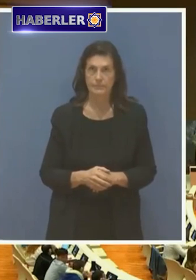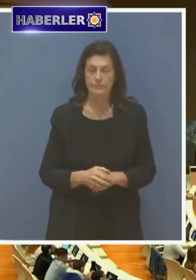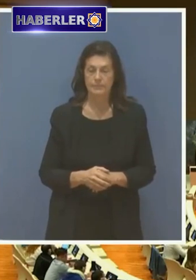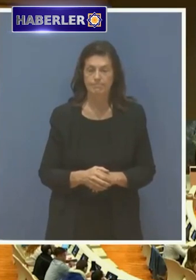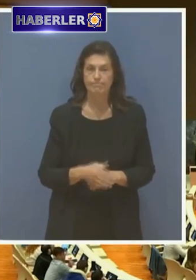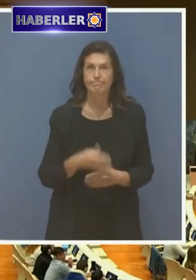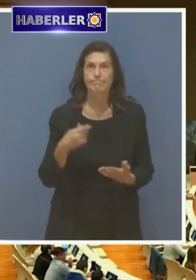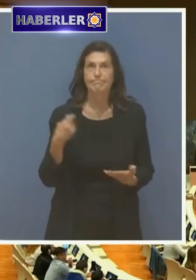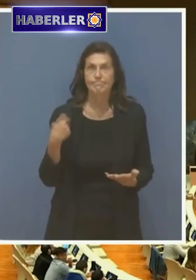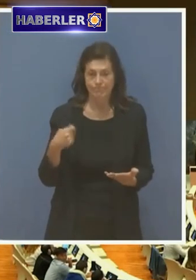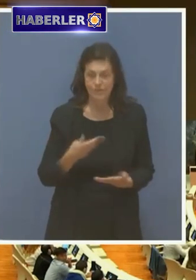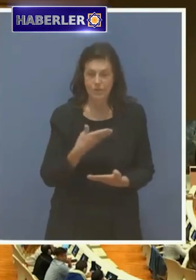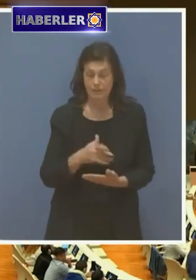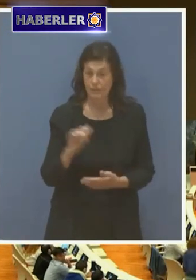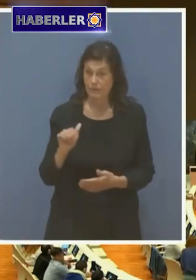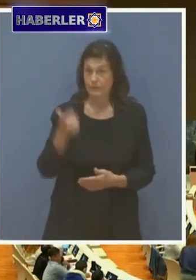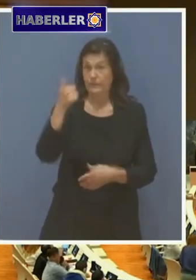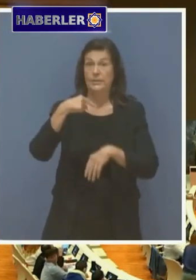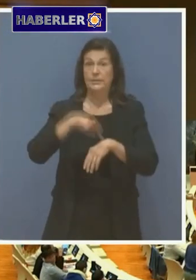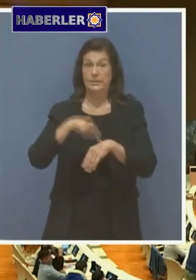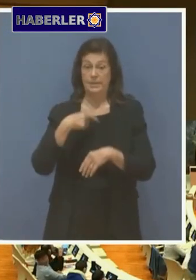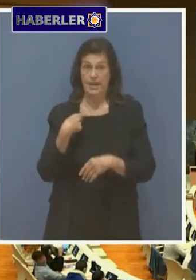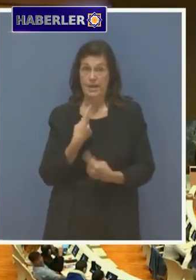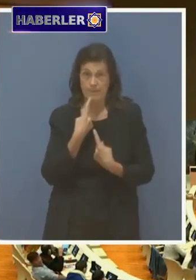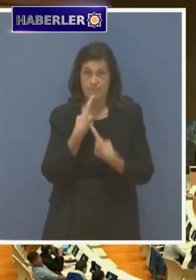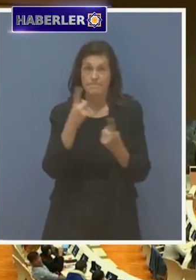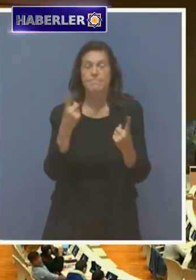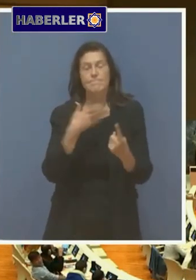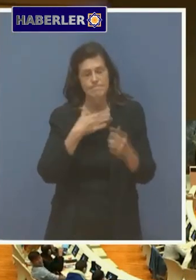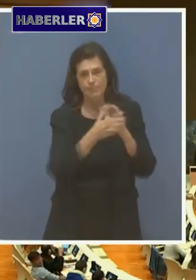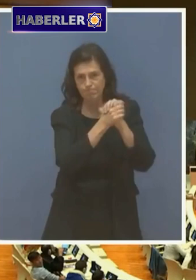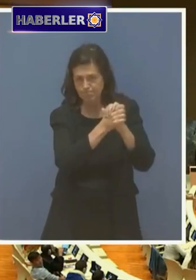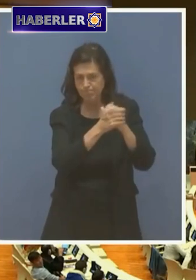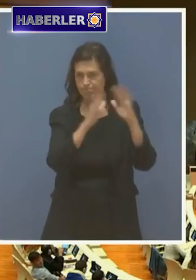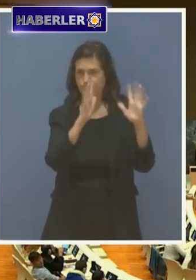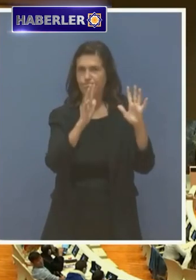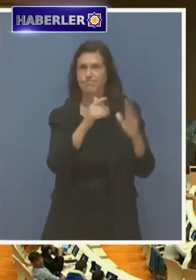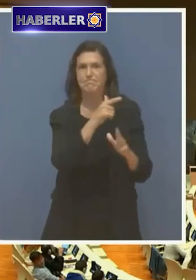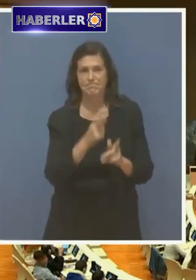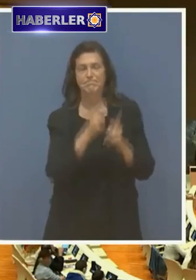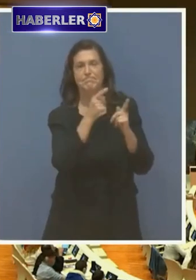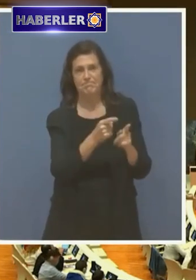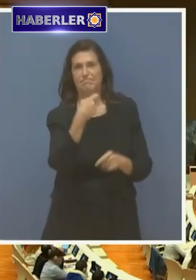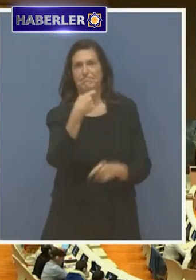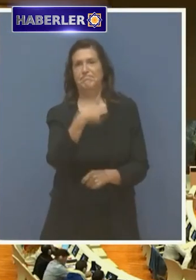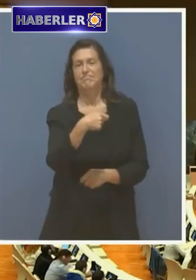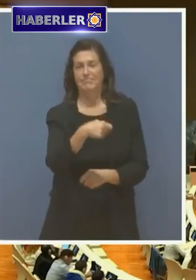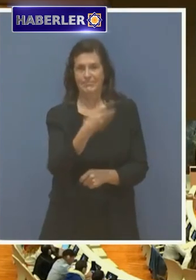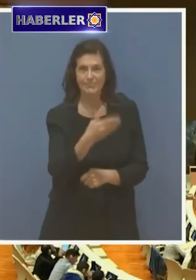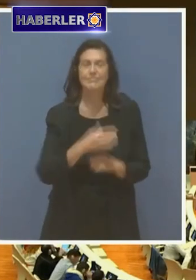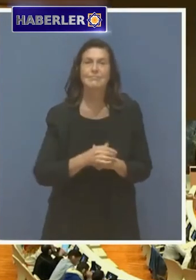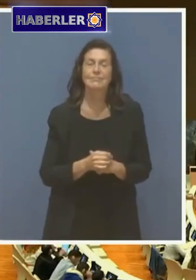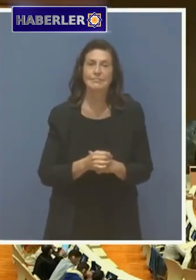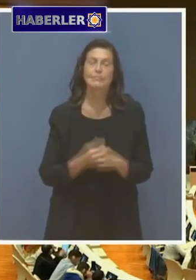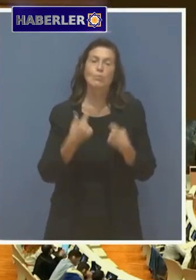materyallerine dayanacağım. Geçen hafta Vilnius'ta yapılan toplantı ve Türk askeri aygıtının güçlendirilmesi kararı,